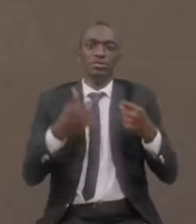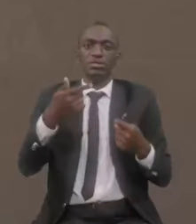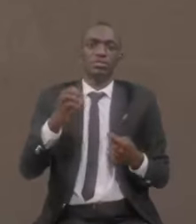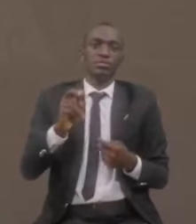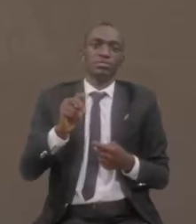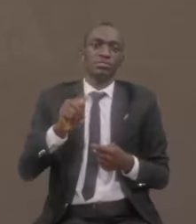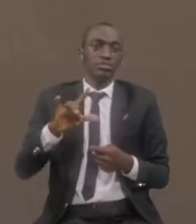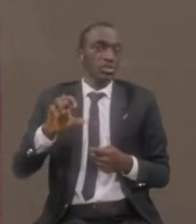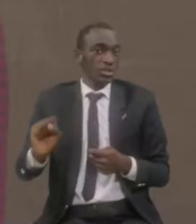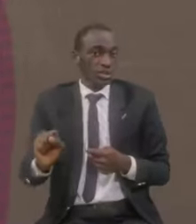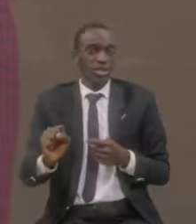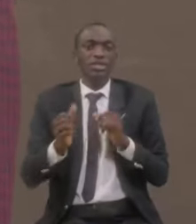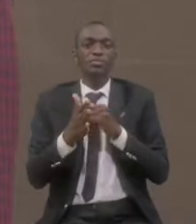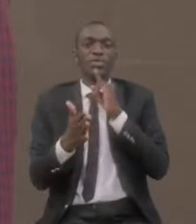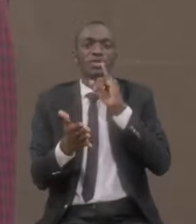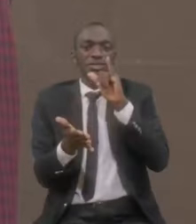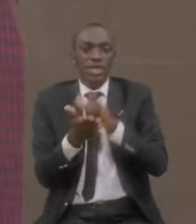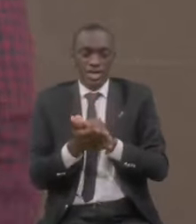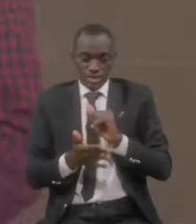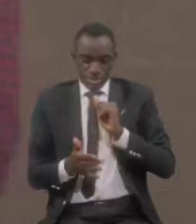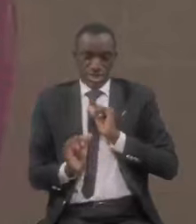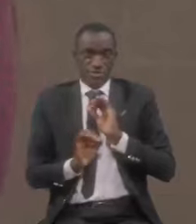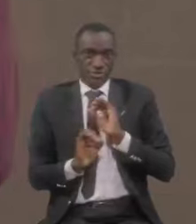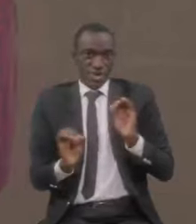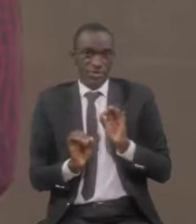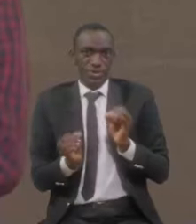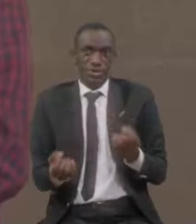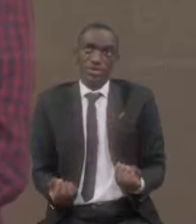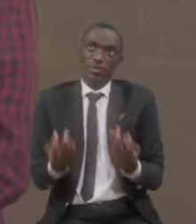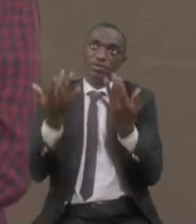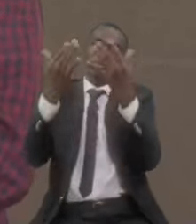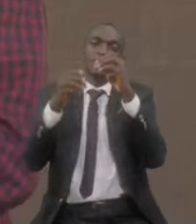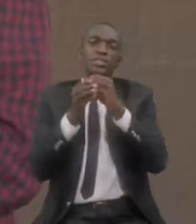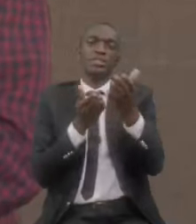ce sacrifice désintéressé dans le service qui